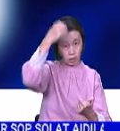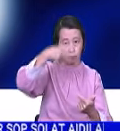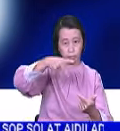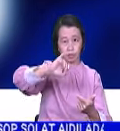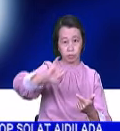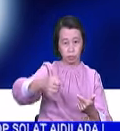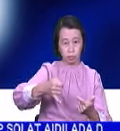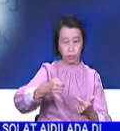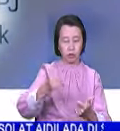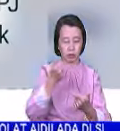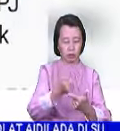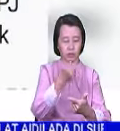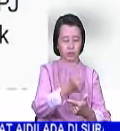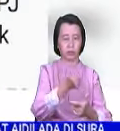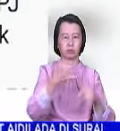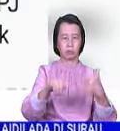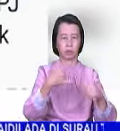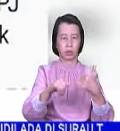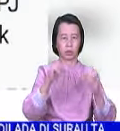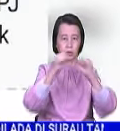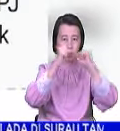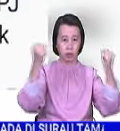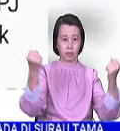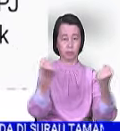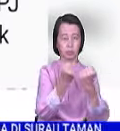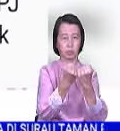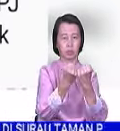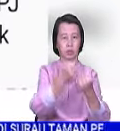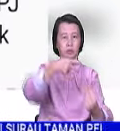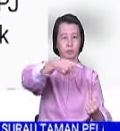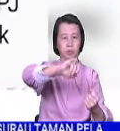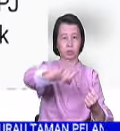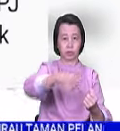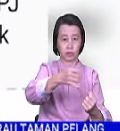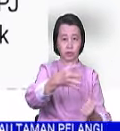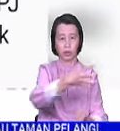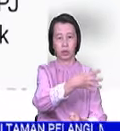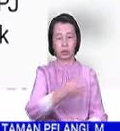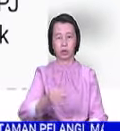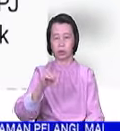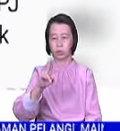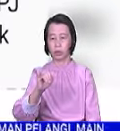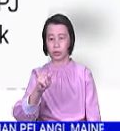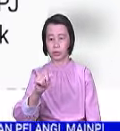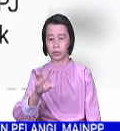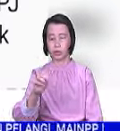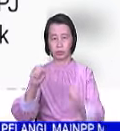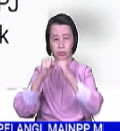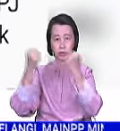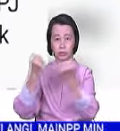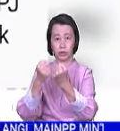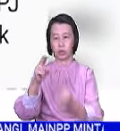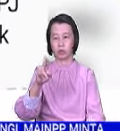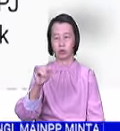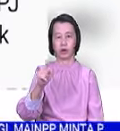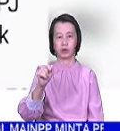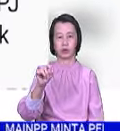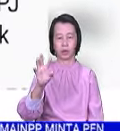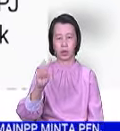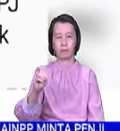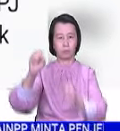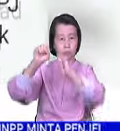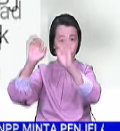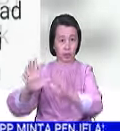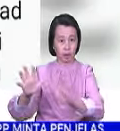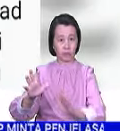video City FC masing-masing akan beraksi di stadion majelis bandarayu Petaling Jaya sementara you MFC di Stadion YTC alam